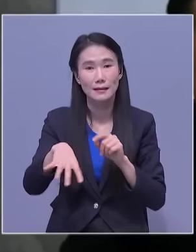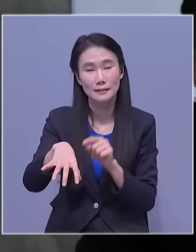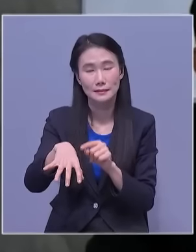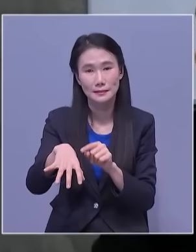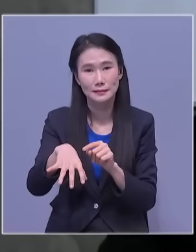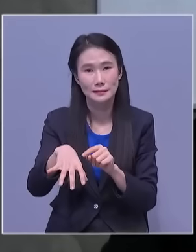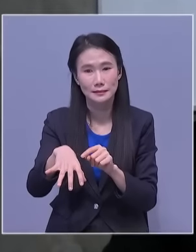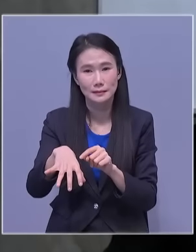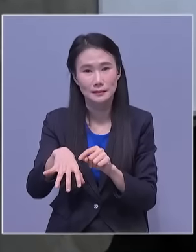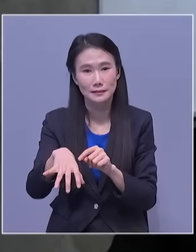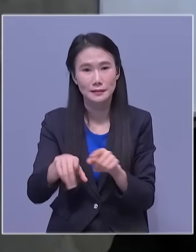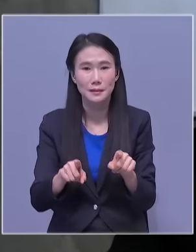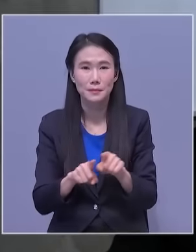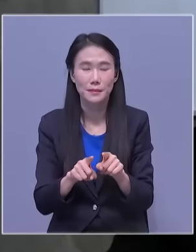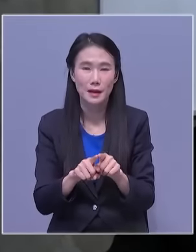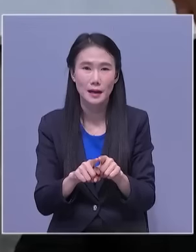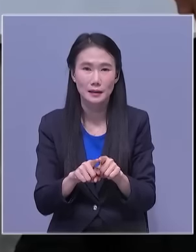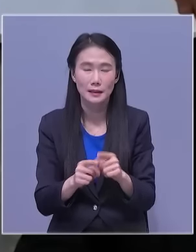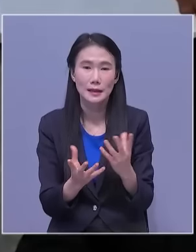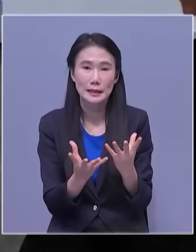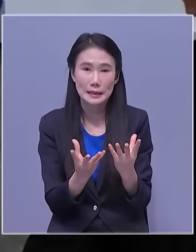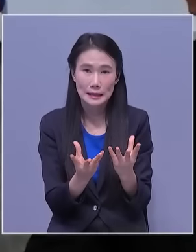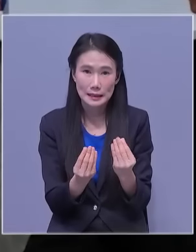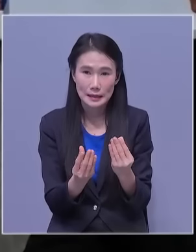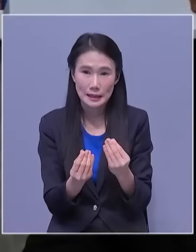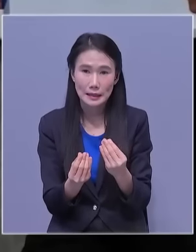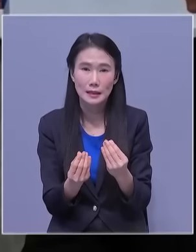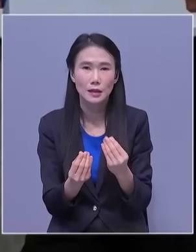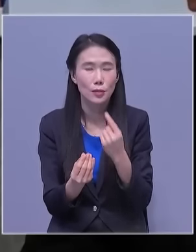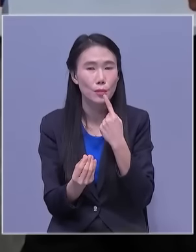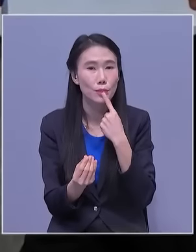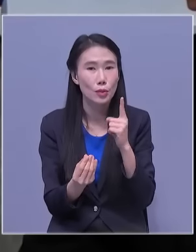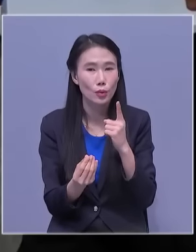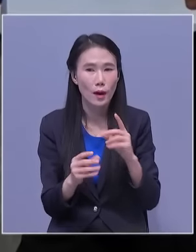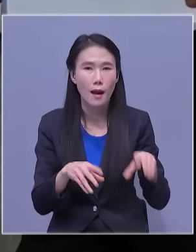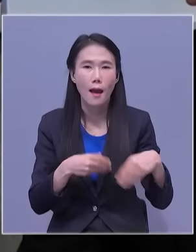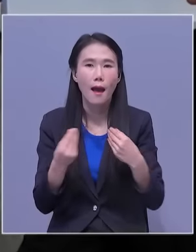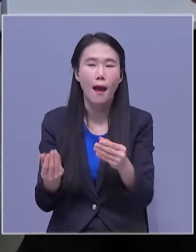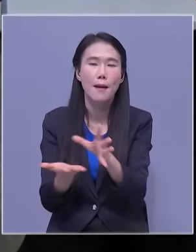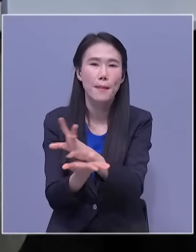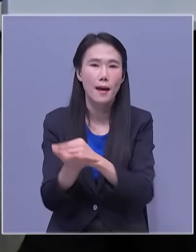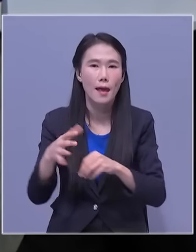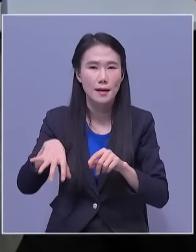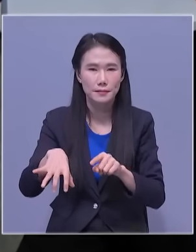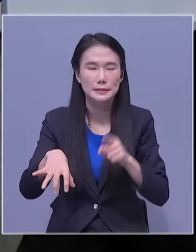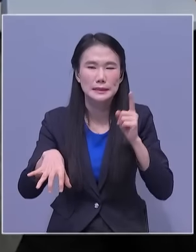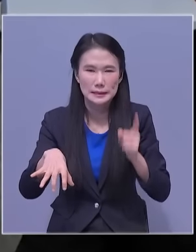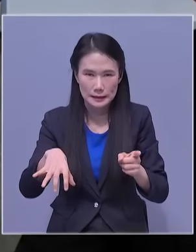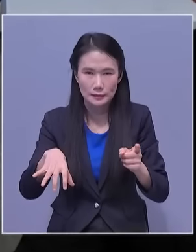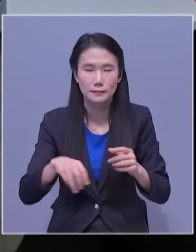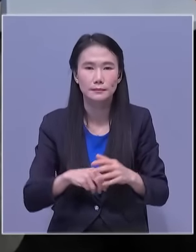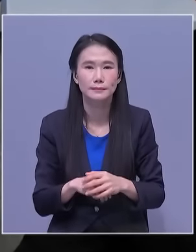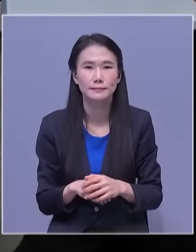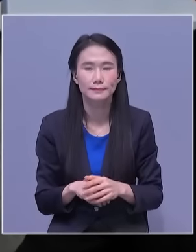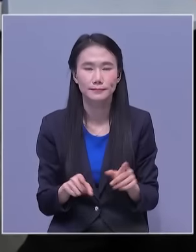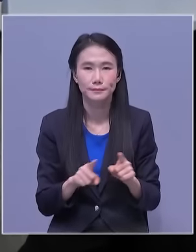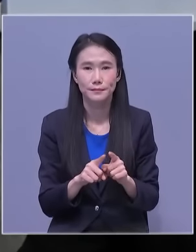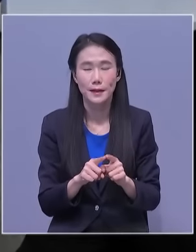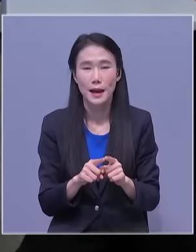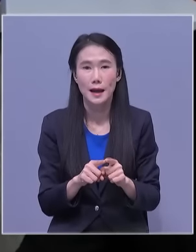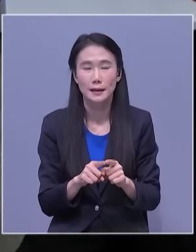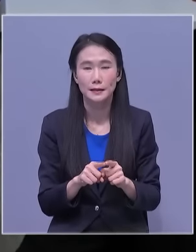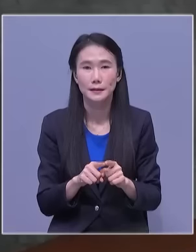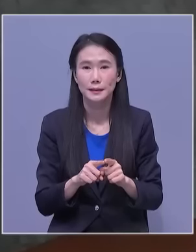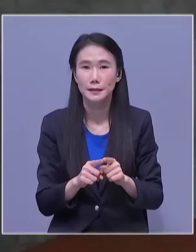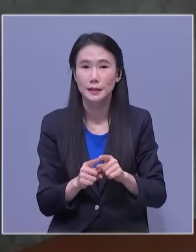การโอนถ่ายกรรมสิทธิ์ที่ดินโดยอ้างว่าโอนไปให้สถานศึกษานั้นเป็นความจริงเป็นการโอนไป